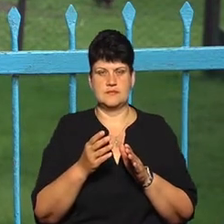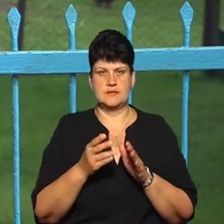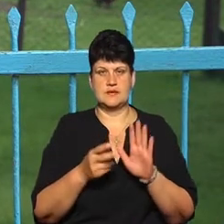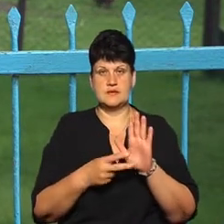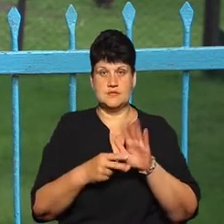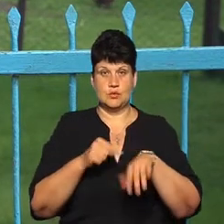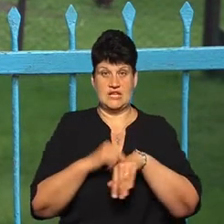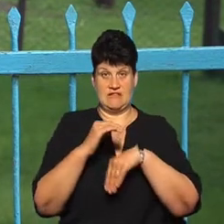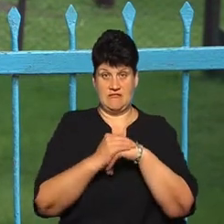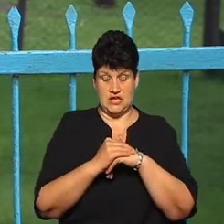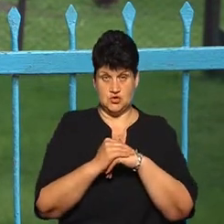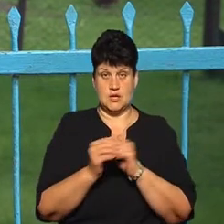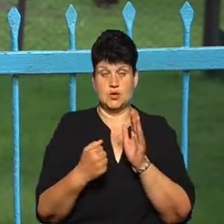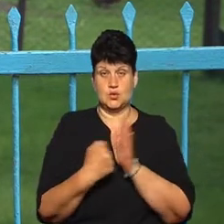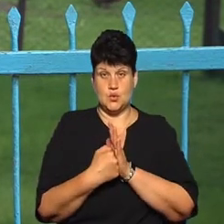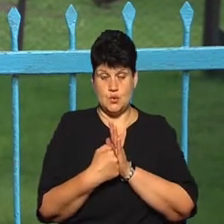годин вечора до